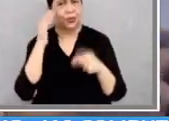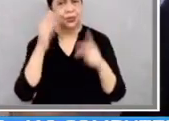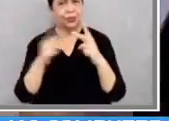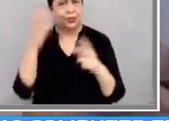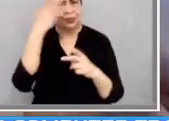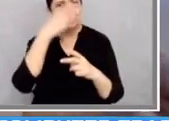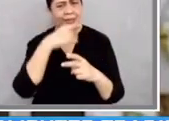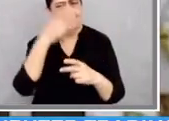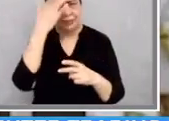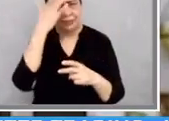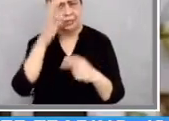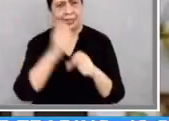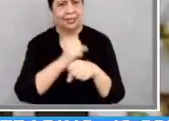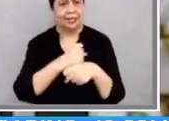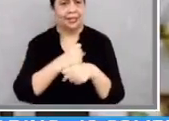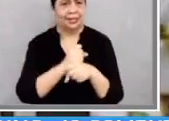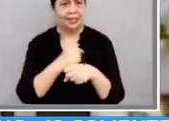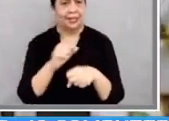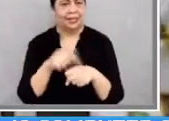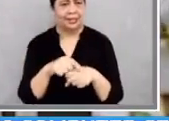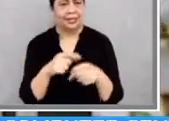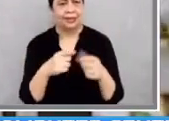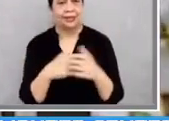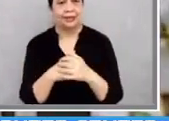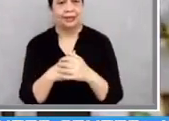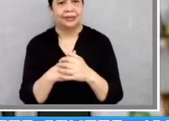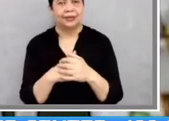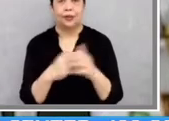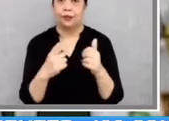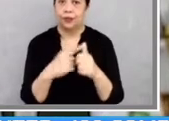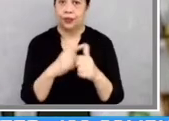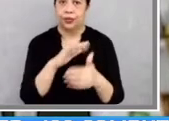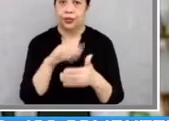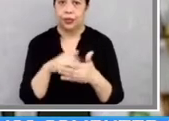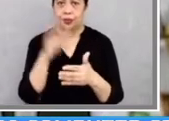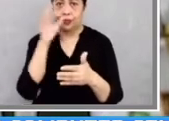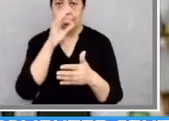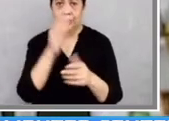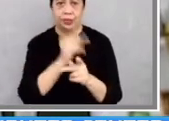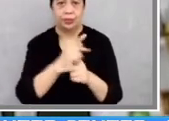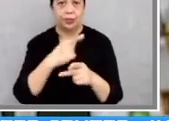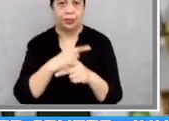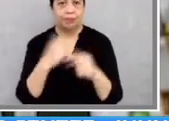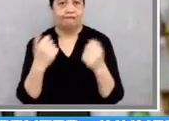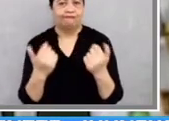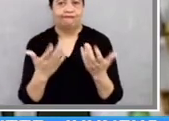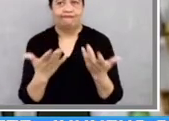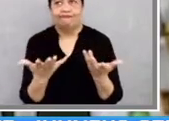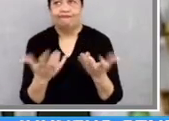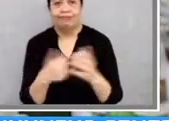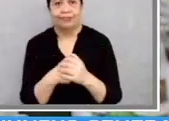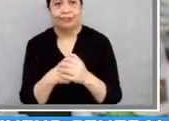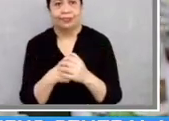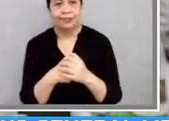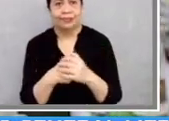ng pagkagawa nila. First, all-Filipino production na ganito kalaki. It's very